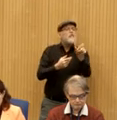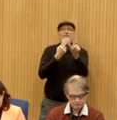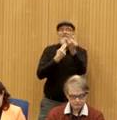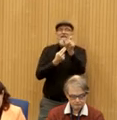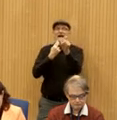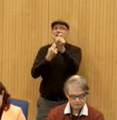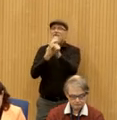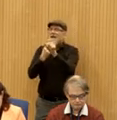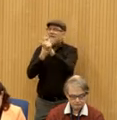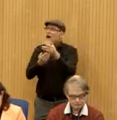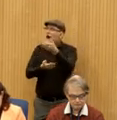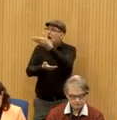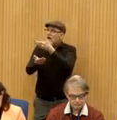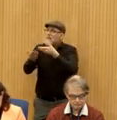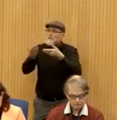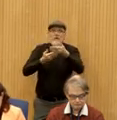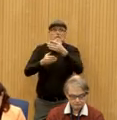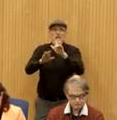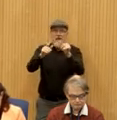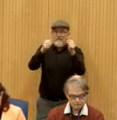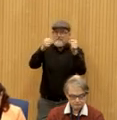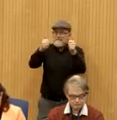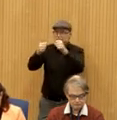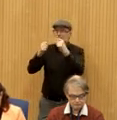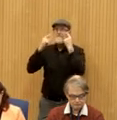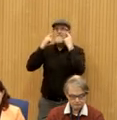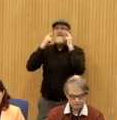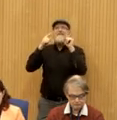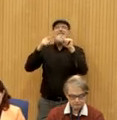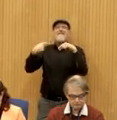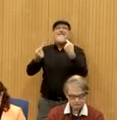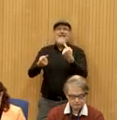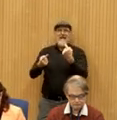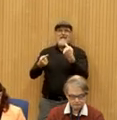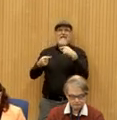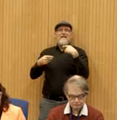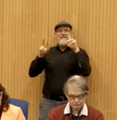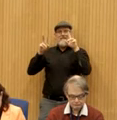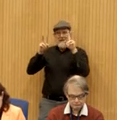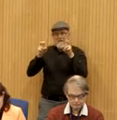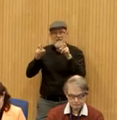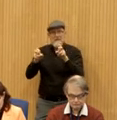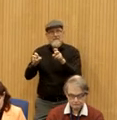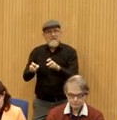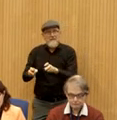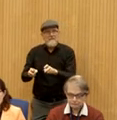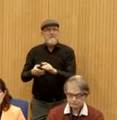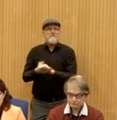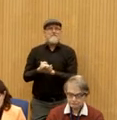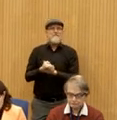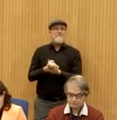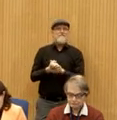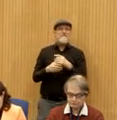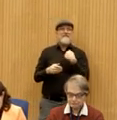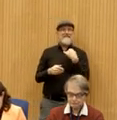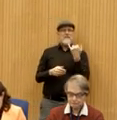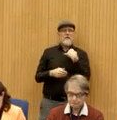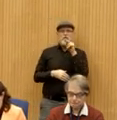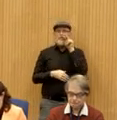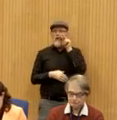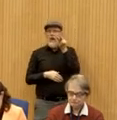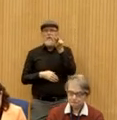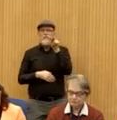kommen. Ich achte darauf, ob die Studierenden eine Pause benötigen,